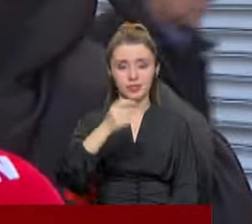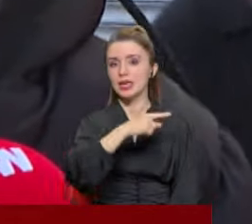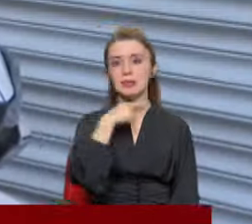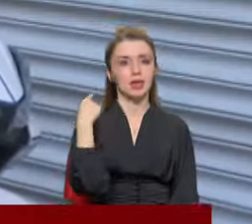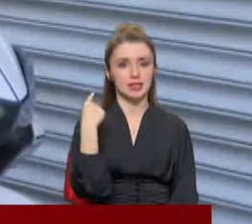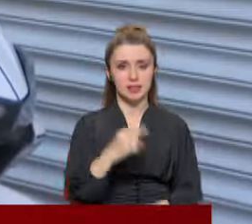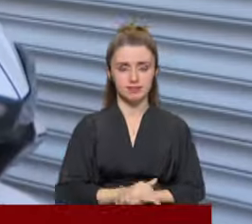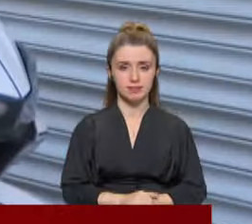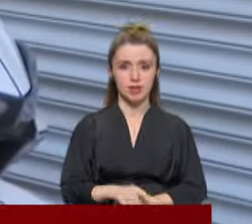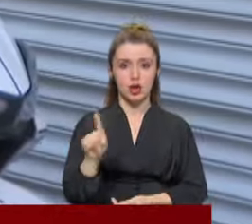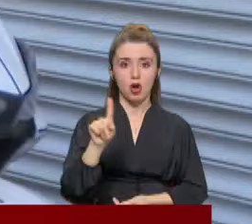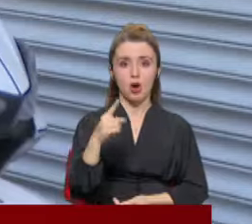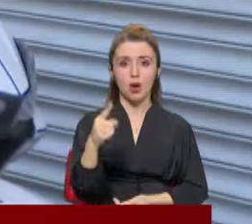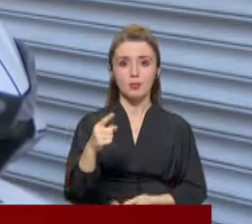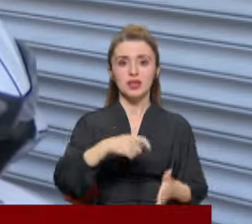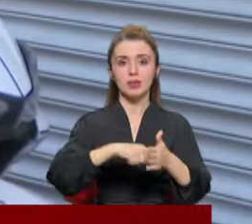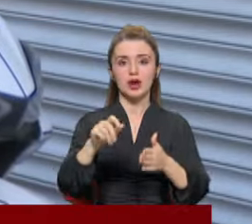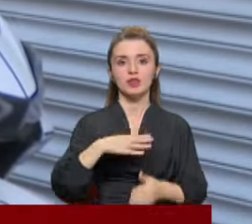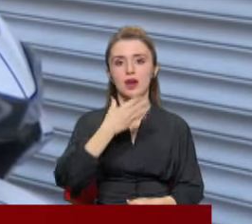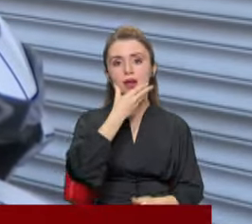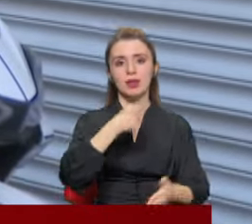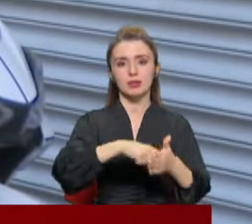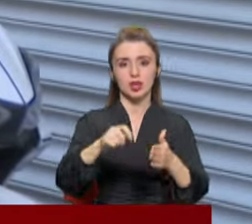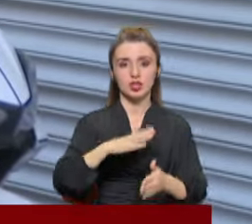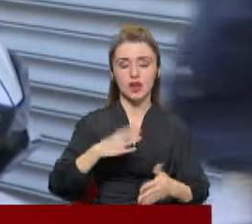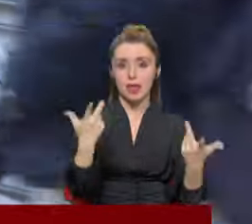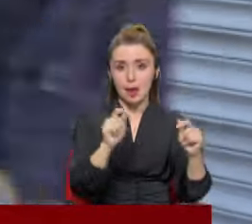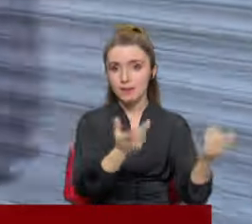kimse veremez. 10 lira aylık alıyoruz, emekli aylığı. Onunla